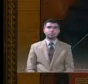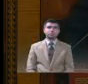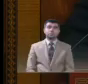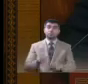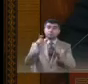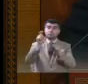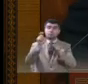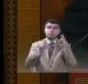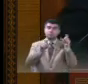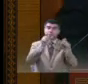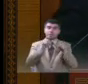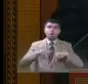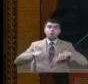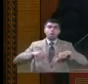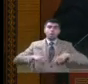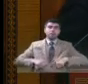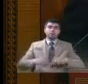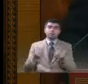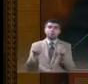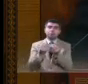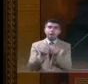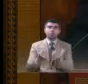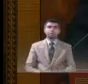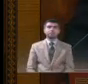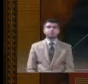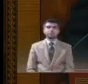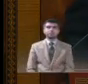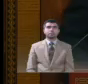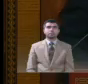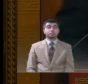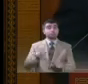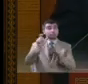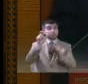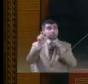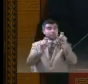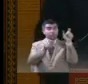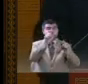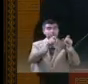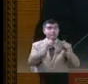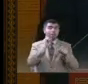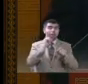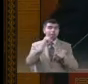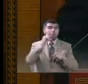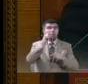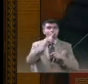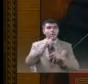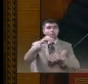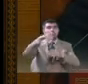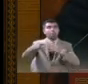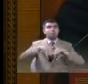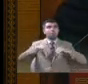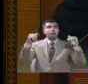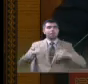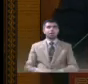سيدات والسادة الوزراء المحترمين، سيدات والسادة النواب